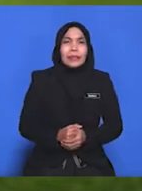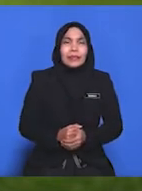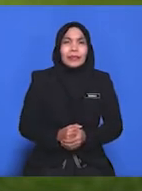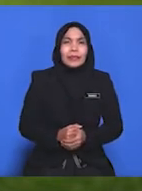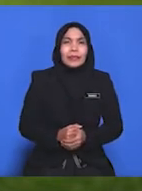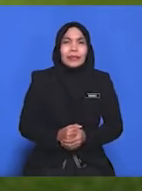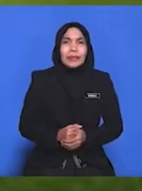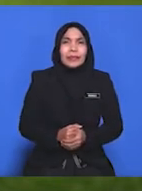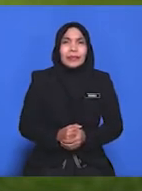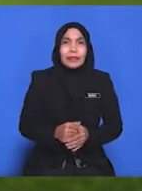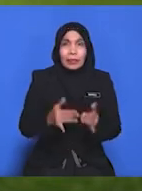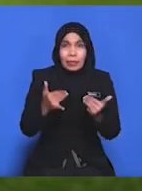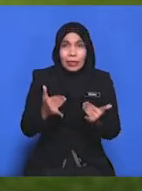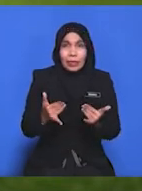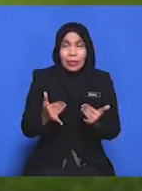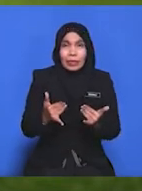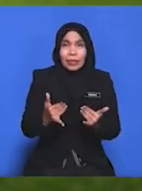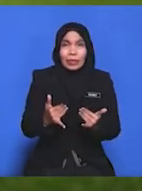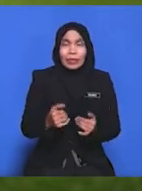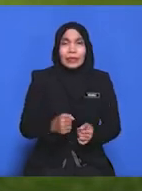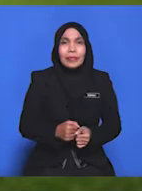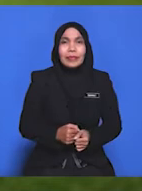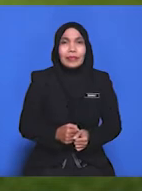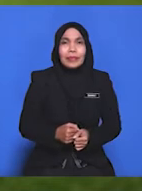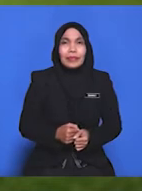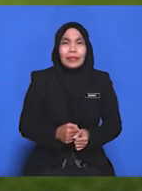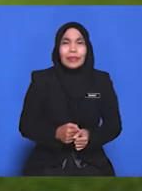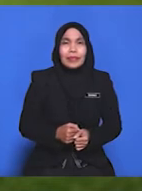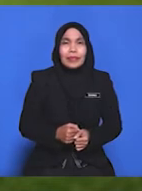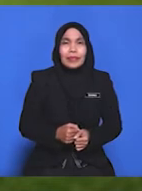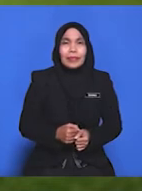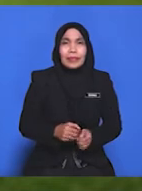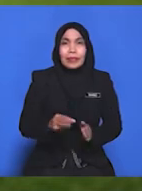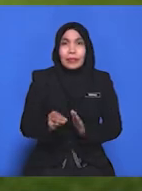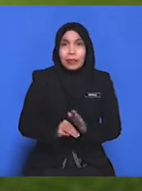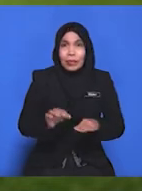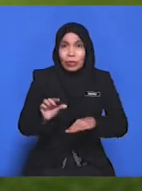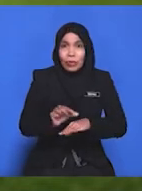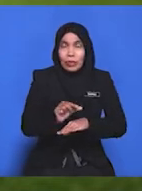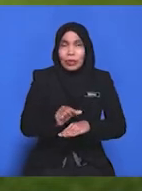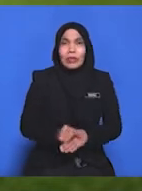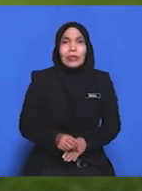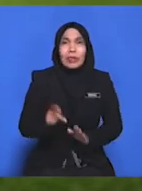sentuh sedikit mengenai kesesuaian untuk menggunakan pertandingan kalah mati ini.